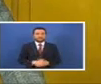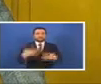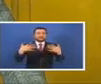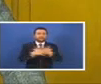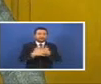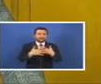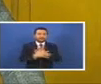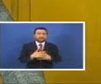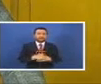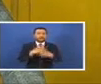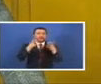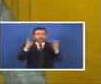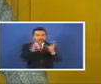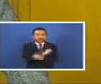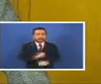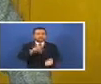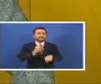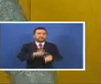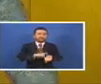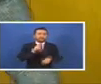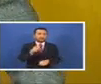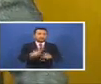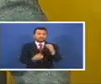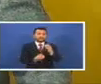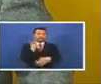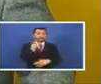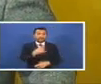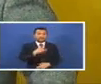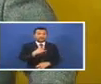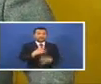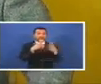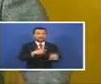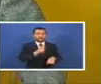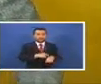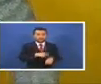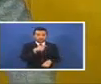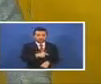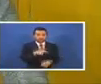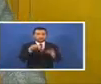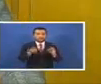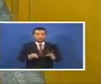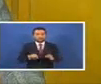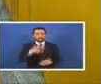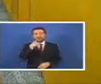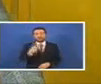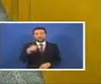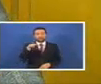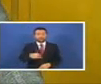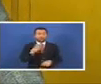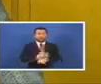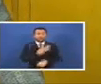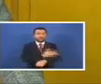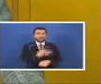Gecenin en karanlık zamanı sabaha en yakın zamanıdır. Şimdiden bu